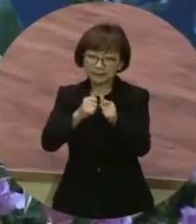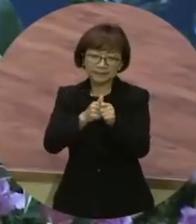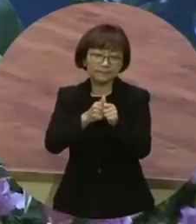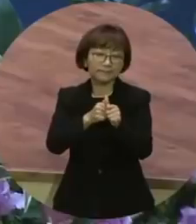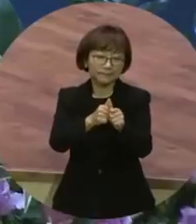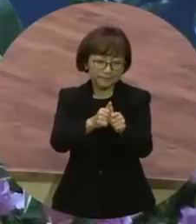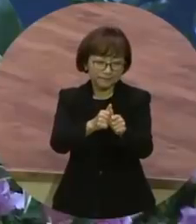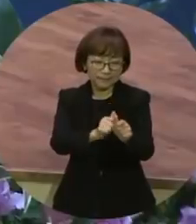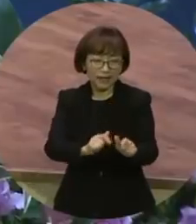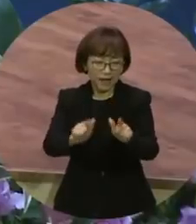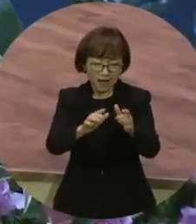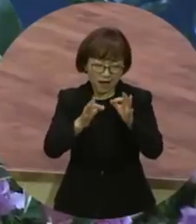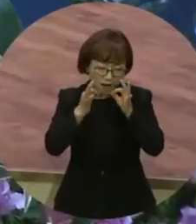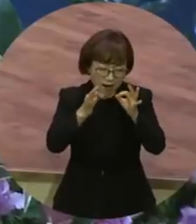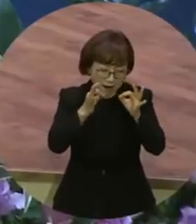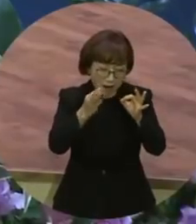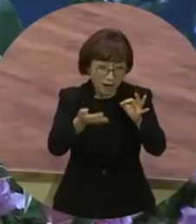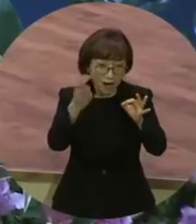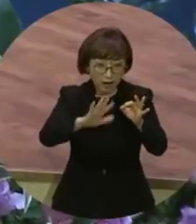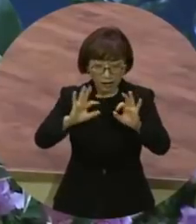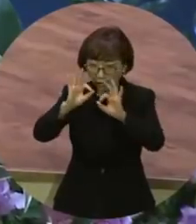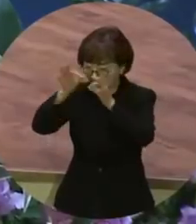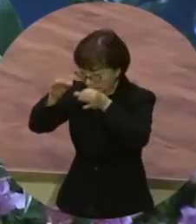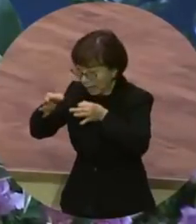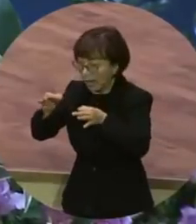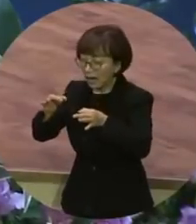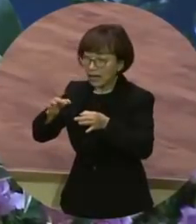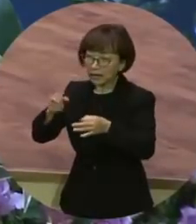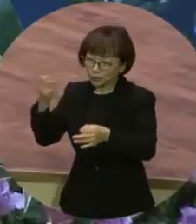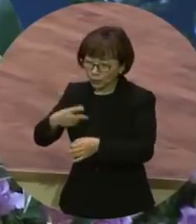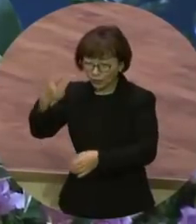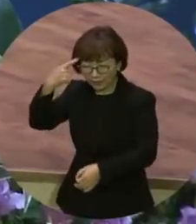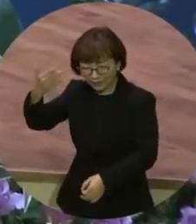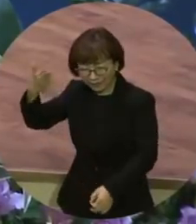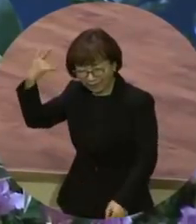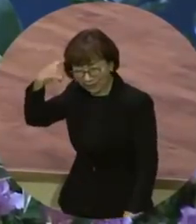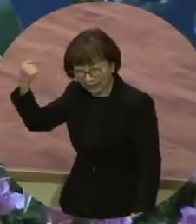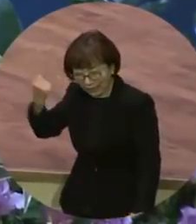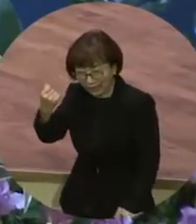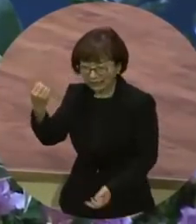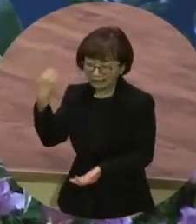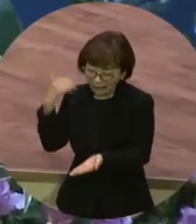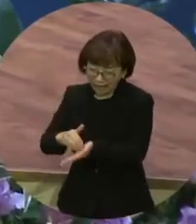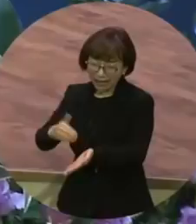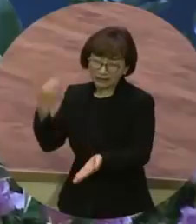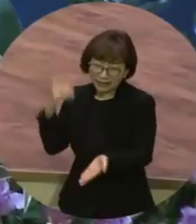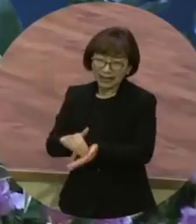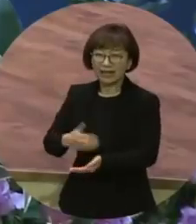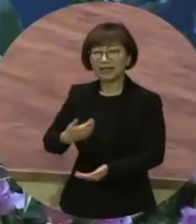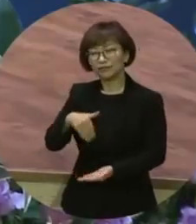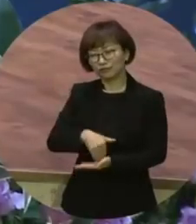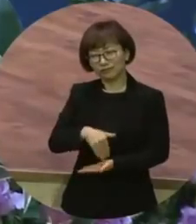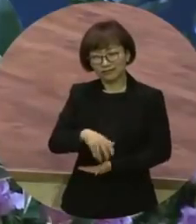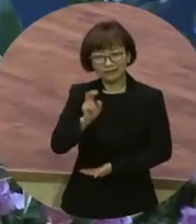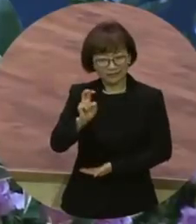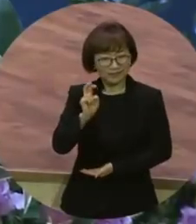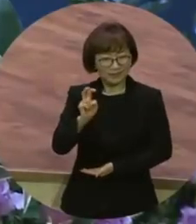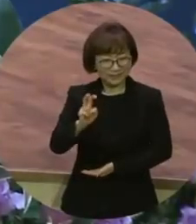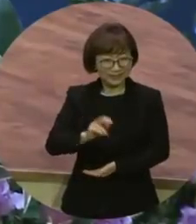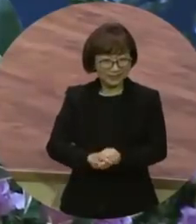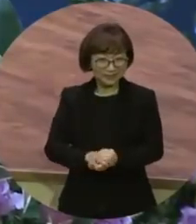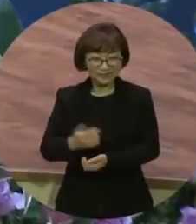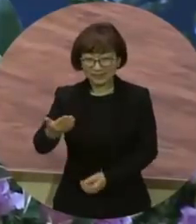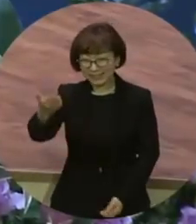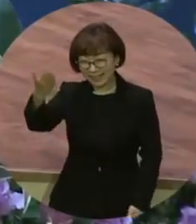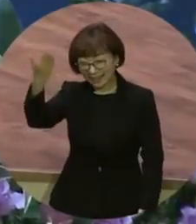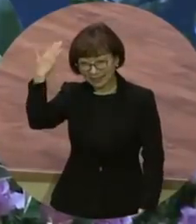보면 또 내 예틀 속에 내가 좀 헤매고 있는 모습을 발견하게 되기도 합니다. 예틀이 뭐죠? 뭐 대단한 것 같지만 사실